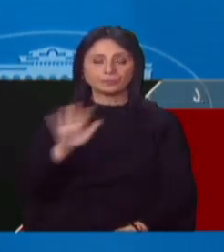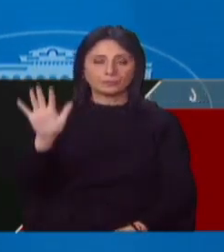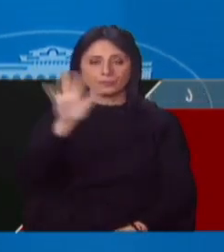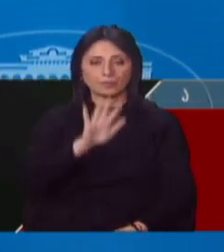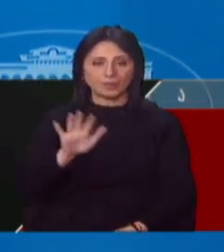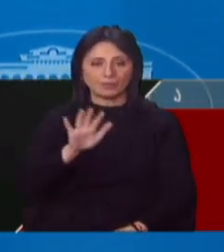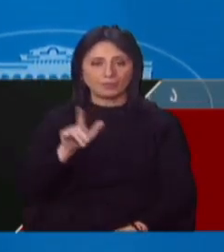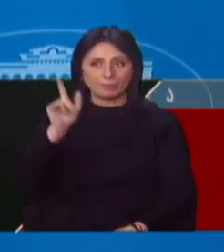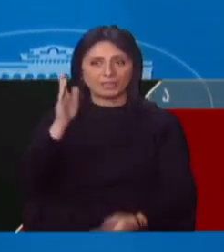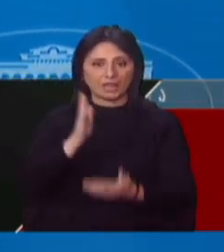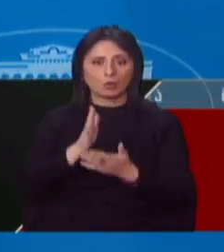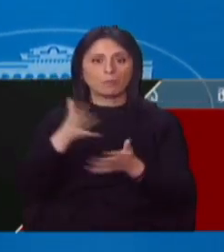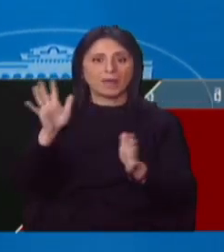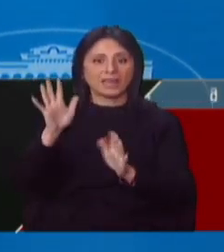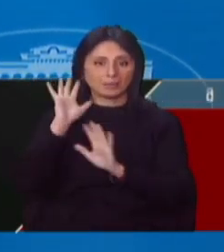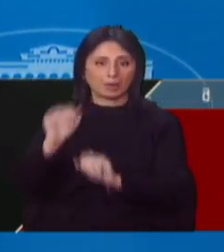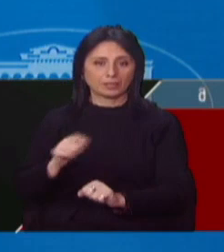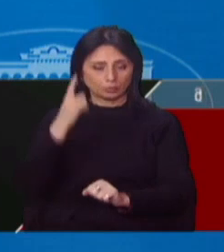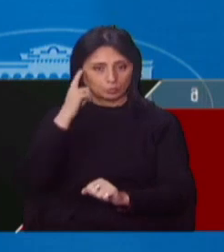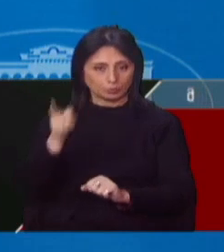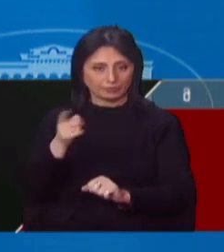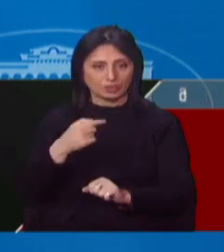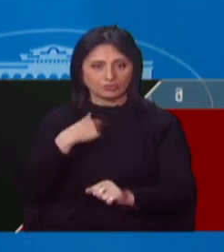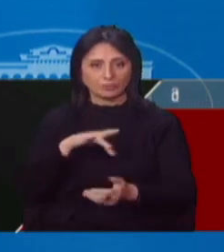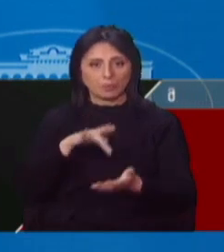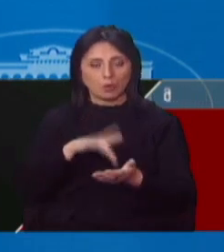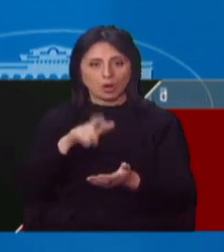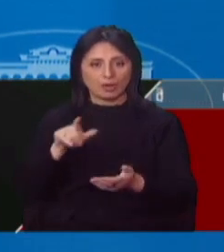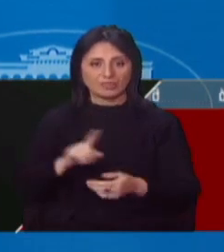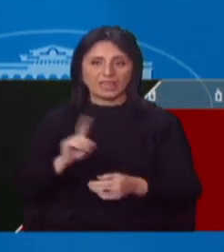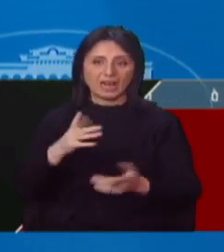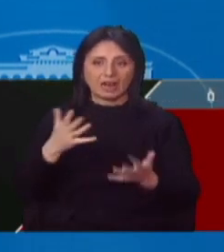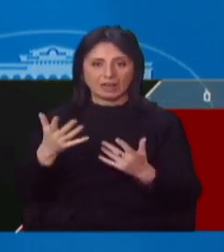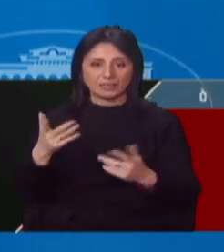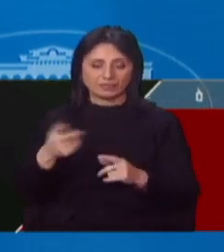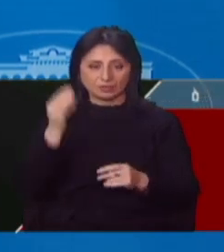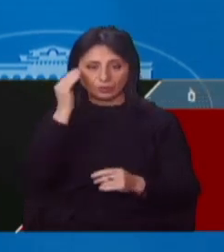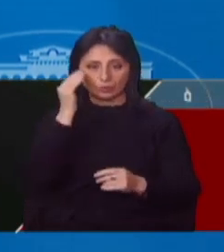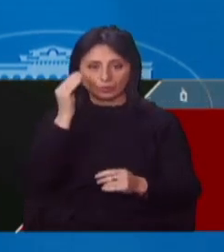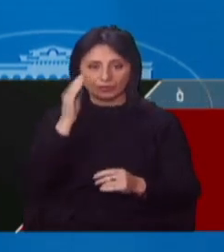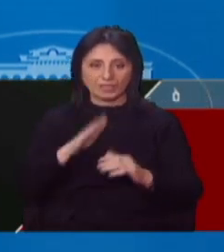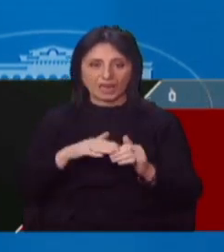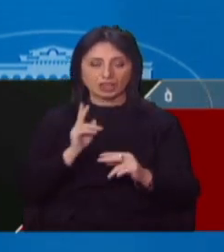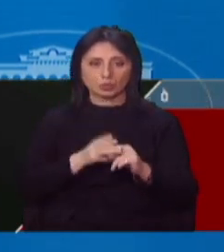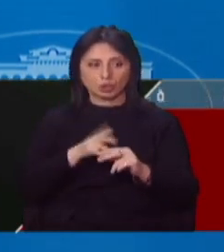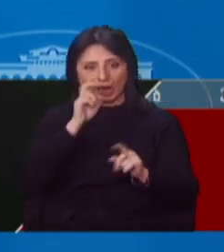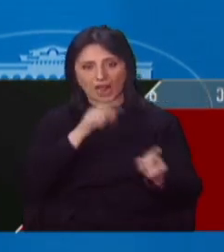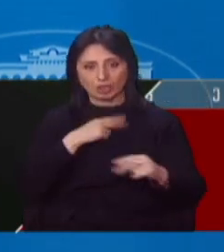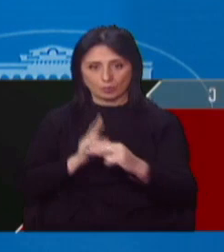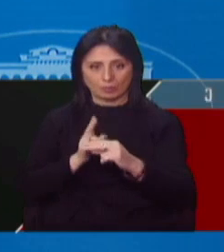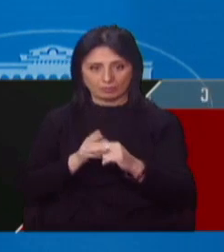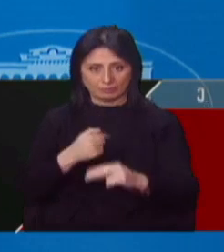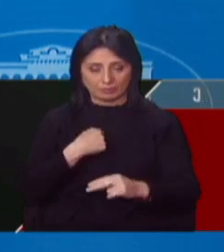საზღვარგარეთ, ქვეყნის გარეთ, მათ აქვთ უფრო მაღალი მხარდაჭერა ჩვენი მოქალაქეებისგან და რაღაცნაირად ამას თითქოს ხელს უშლის ხელისუფლება,